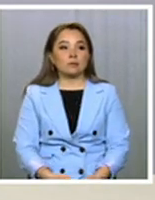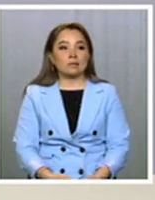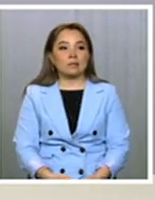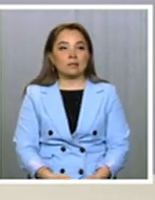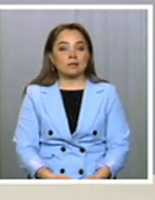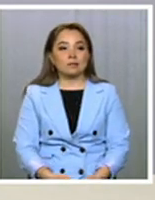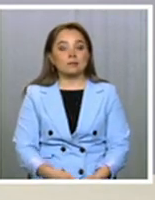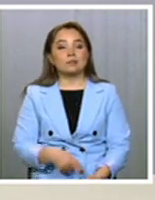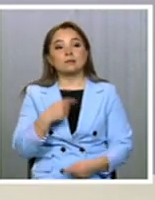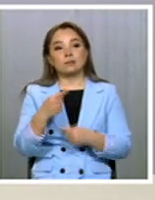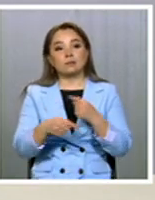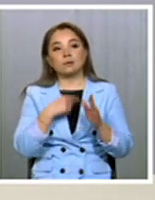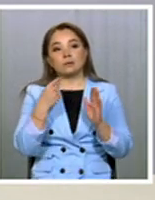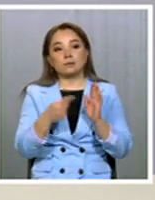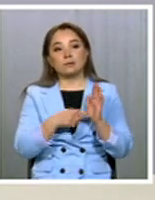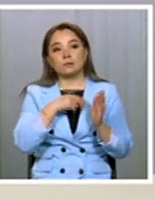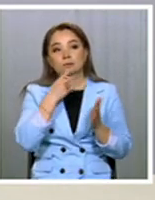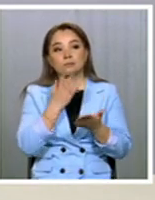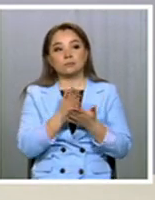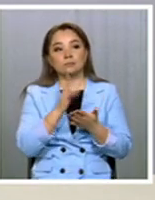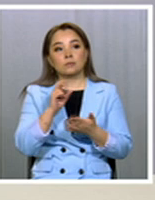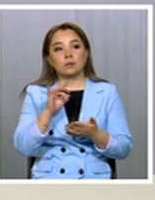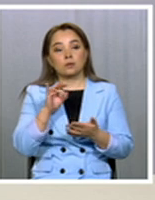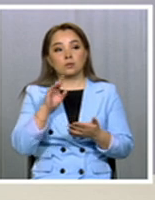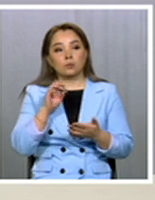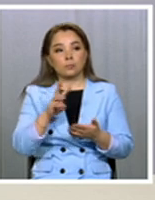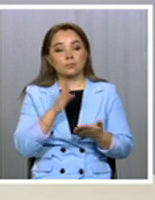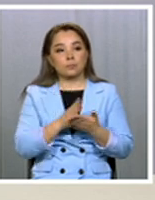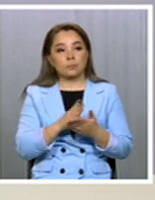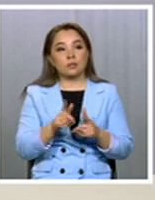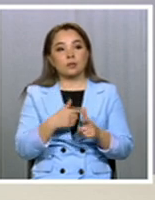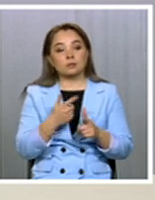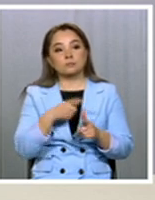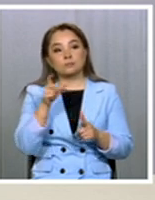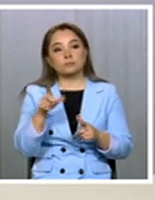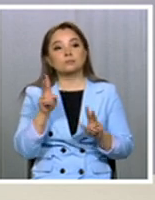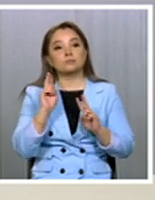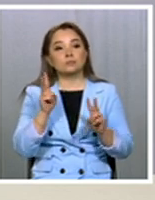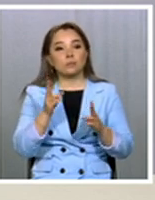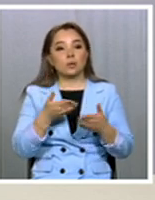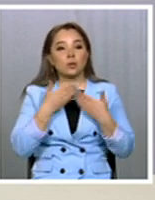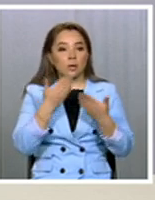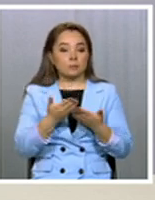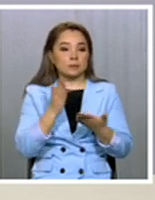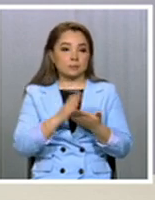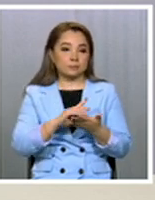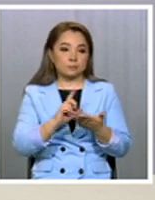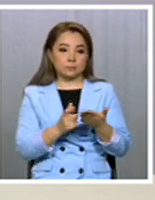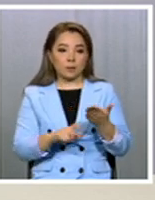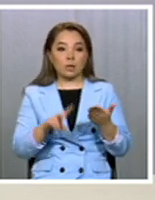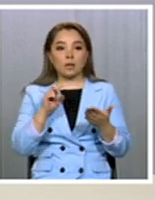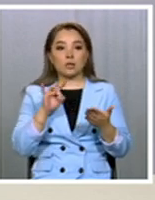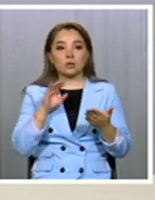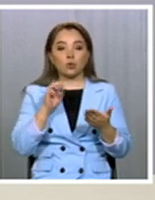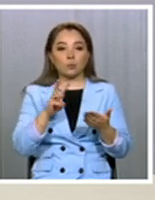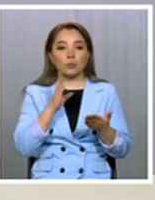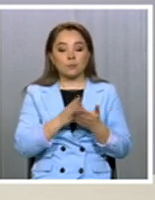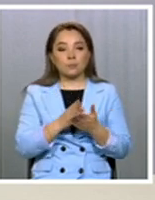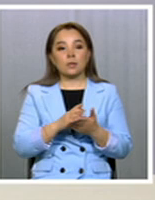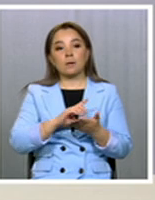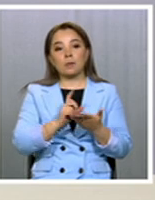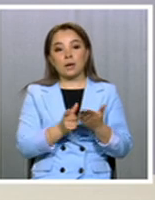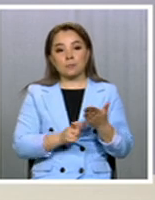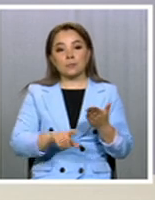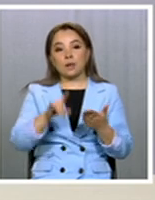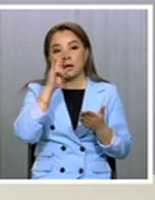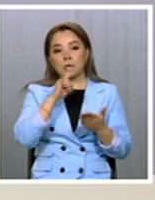Келесі сұраққа назар аударайық. «Нарынқым зауалы» кім туралы поэма? Мұхтар Шахановтың «Нарынқым зауалы» поэмасы